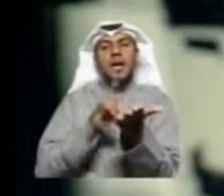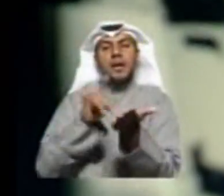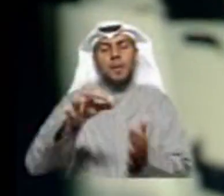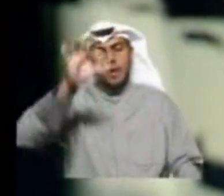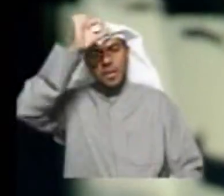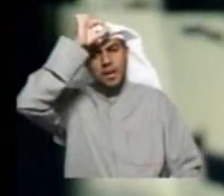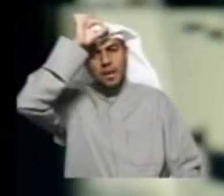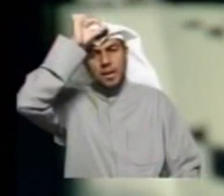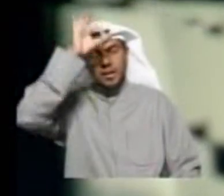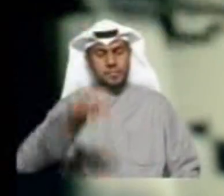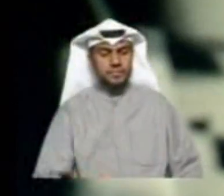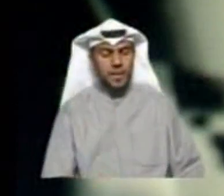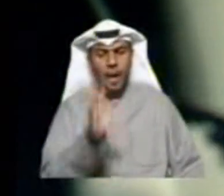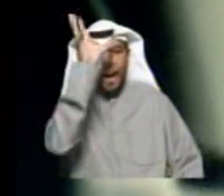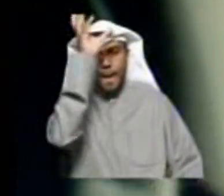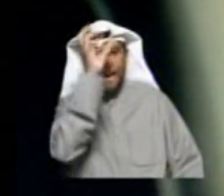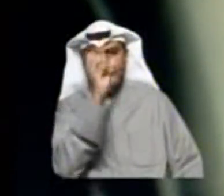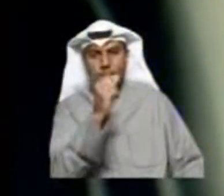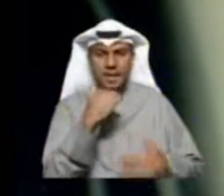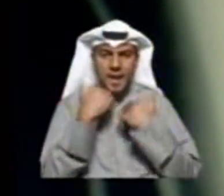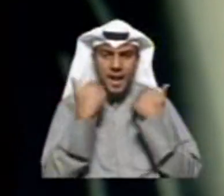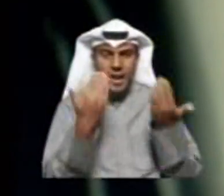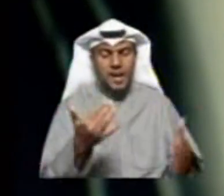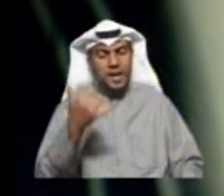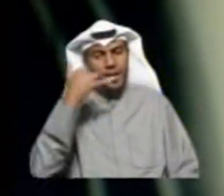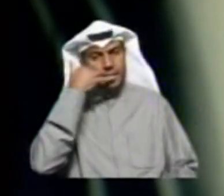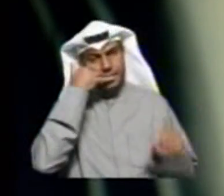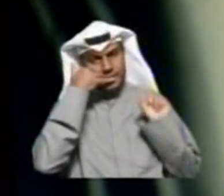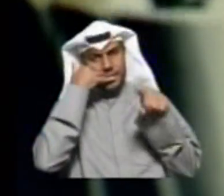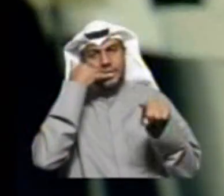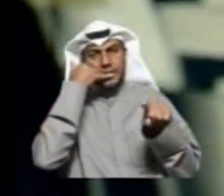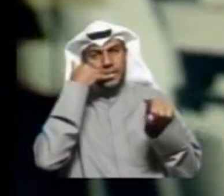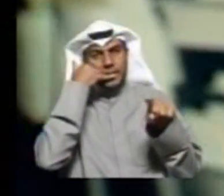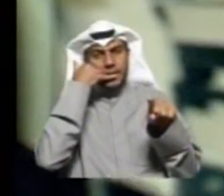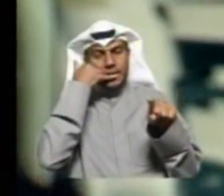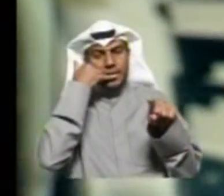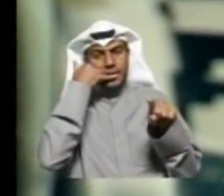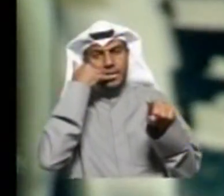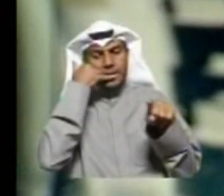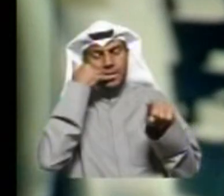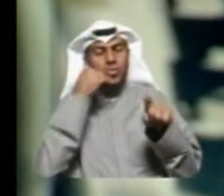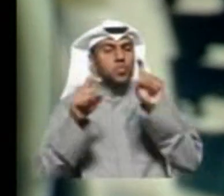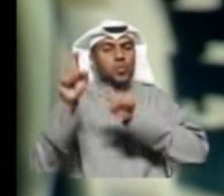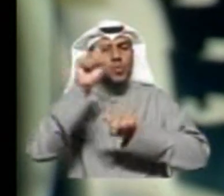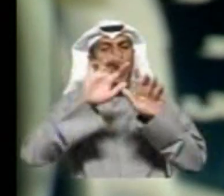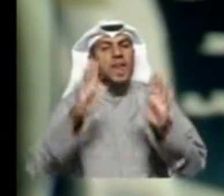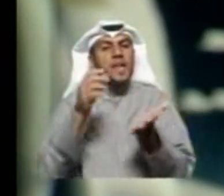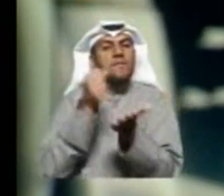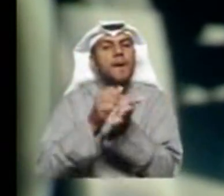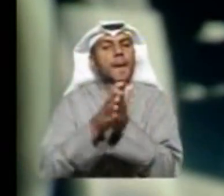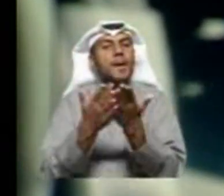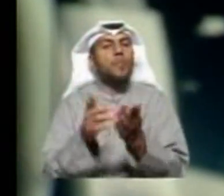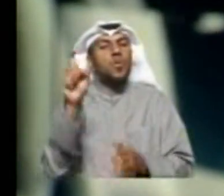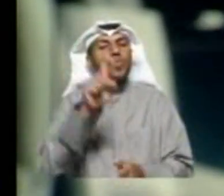مساء الخير عميد عبد القادر، بداية يعني نريد إذا تكرمت يعني شرحا إضافيا لهذا القرار وعلى